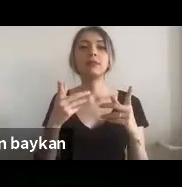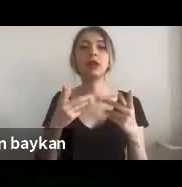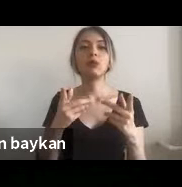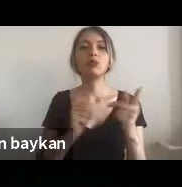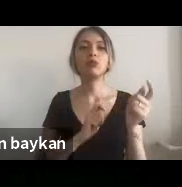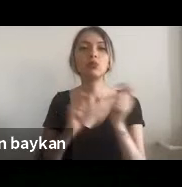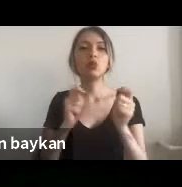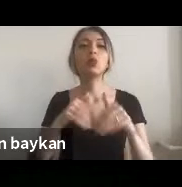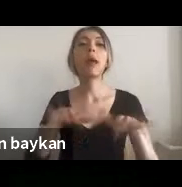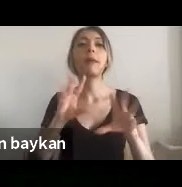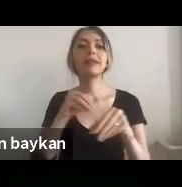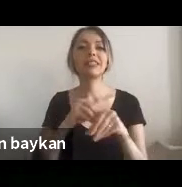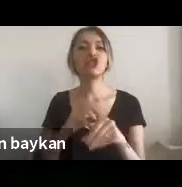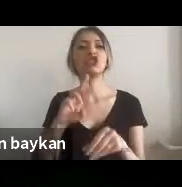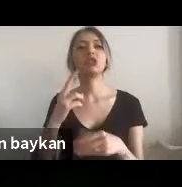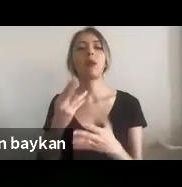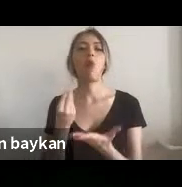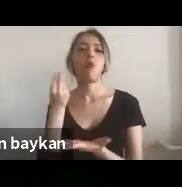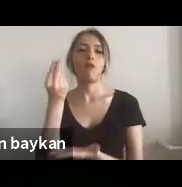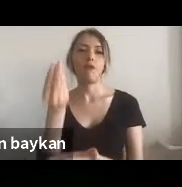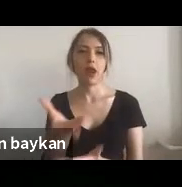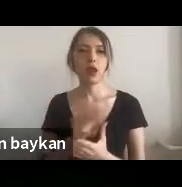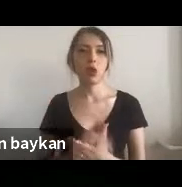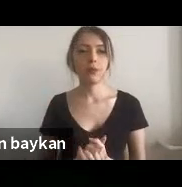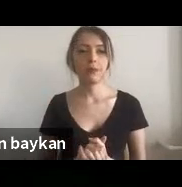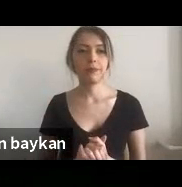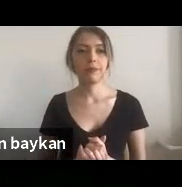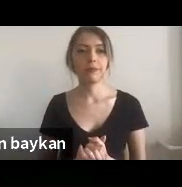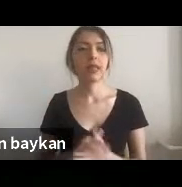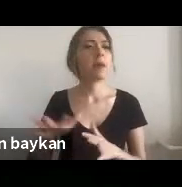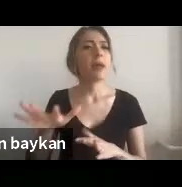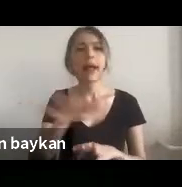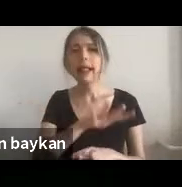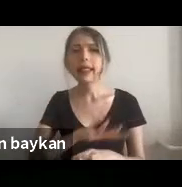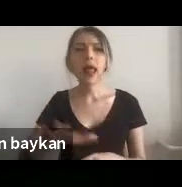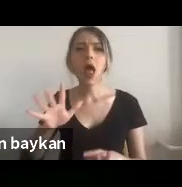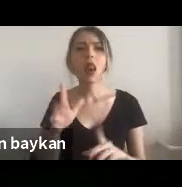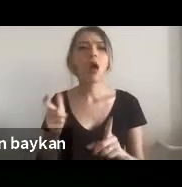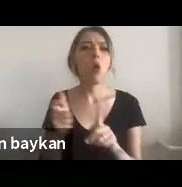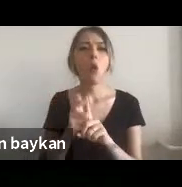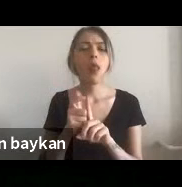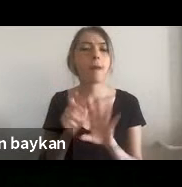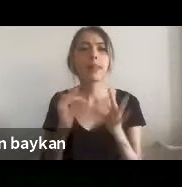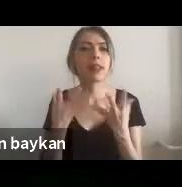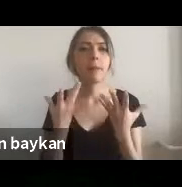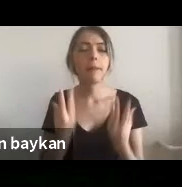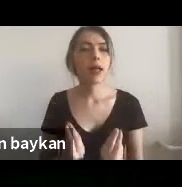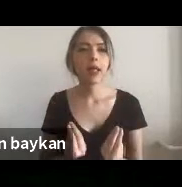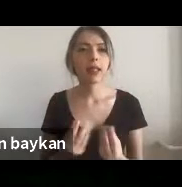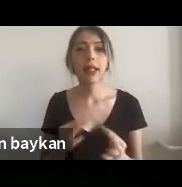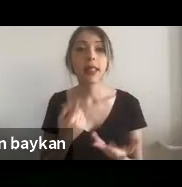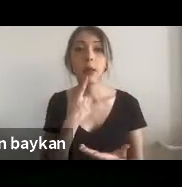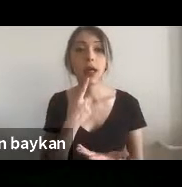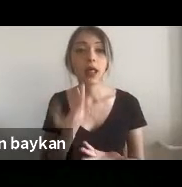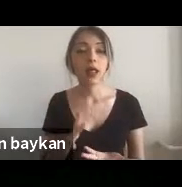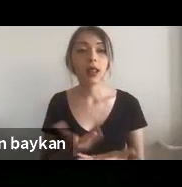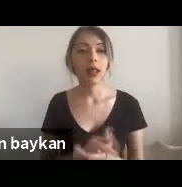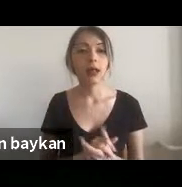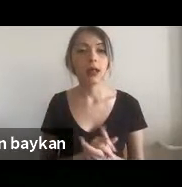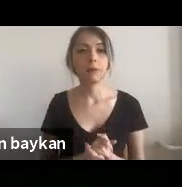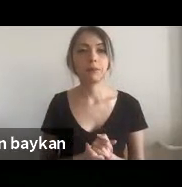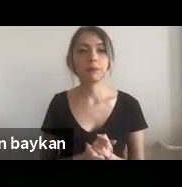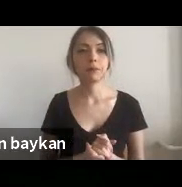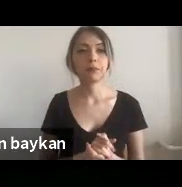hakkında raporlama sunuyor. Genel önlemler ne demek? Şimdi bir karar, biraz